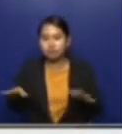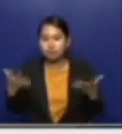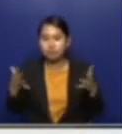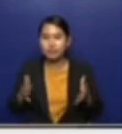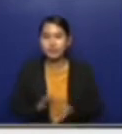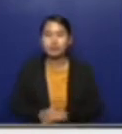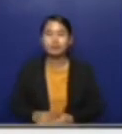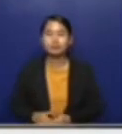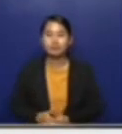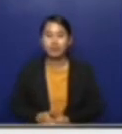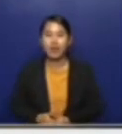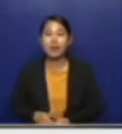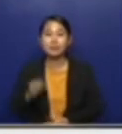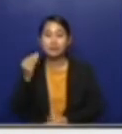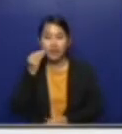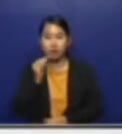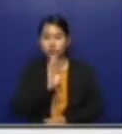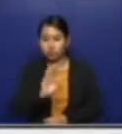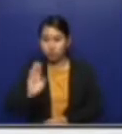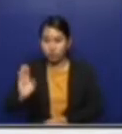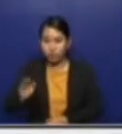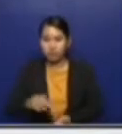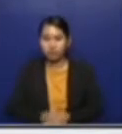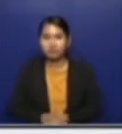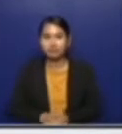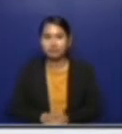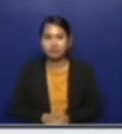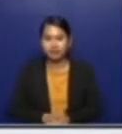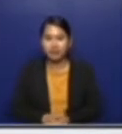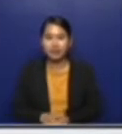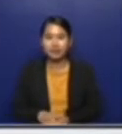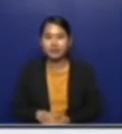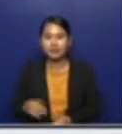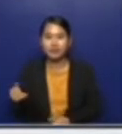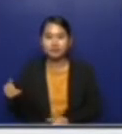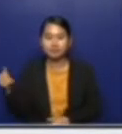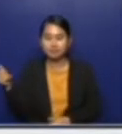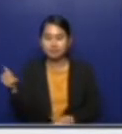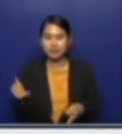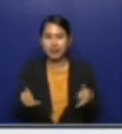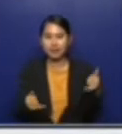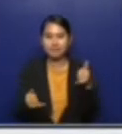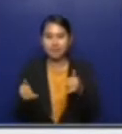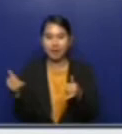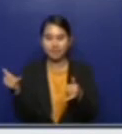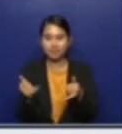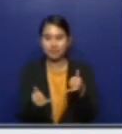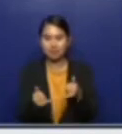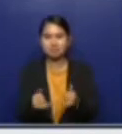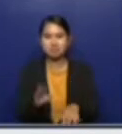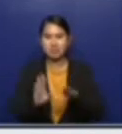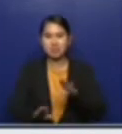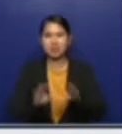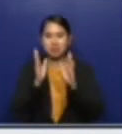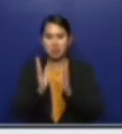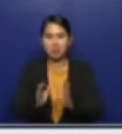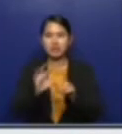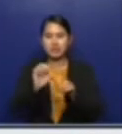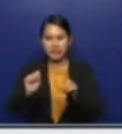านละคนหรือ2คนเนี่ยเดินมาจากหมู่บ้านเฉยๆเนี่ยแสนกว่าแล้วครับ